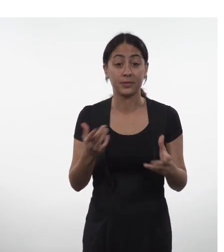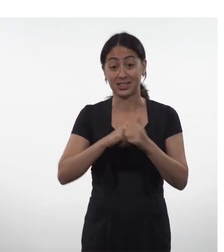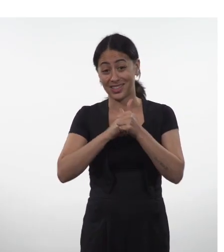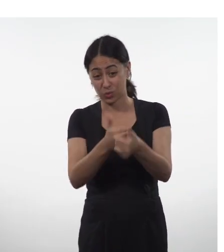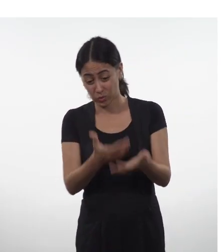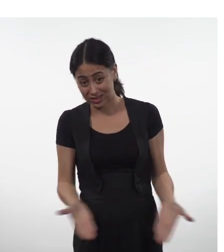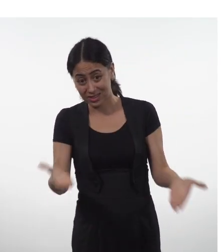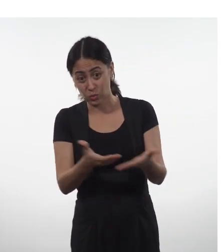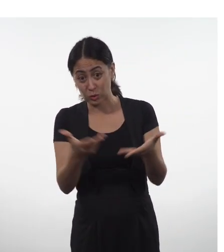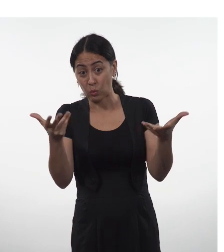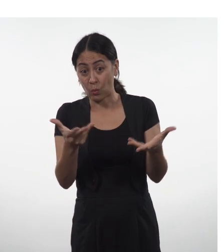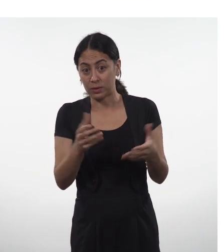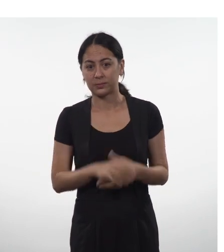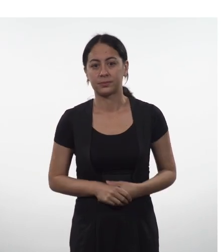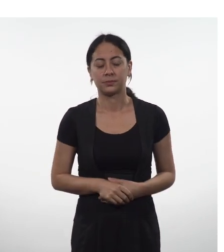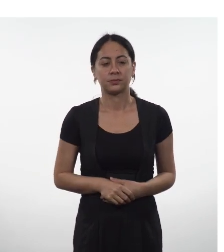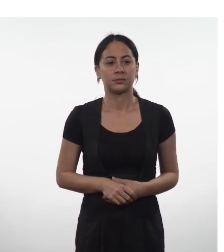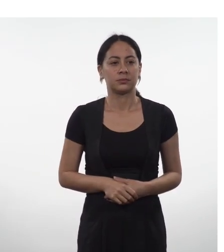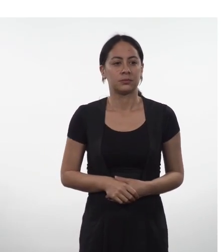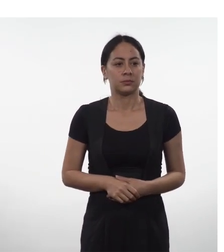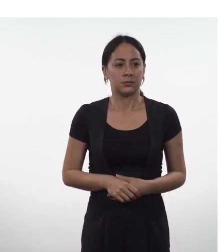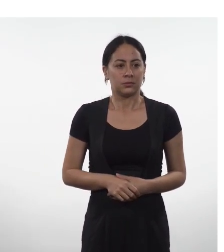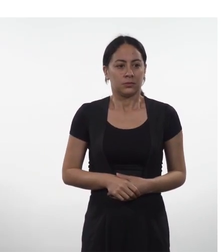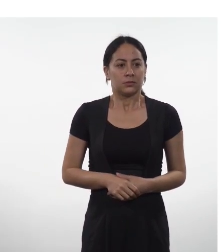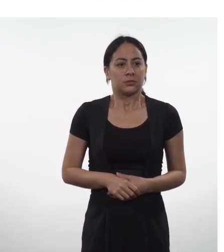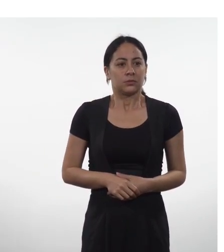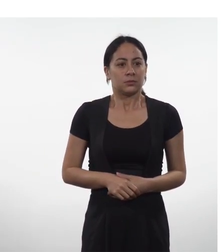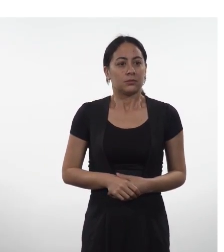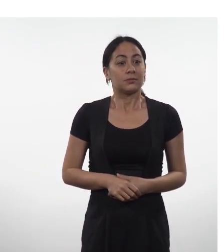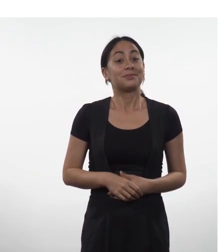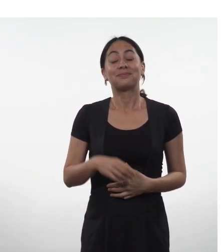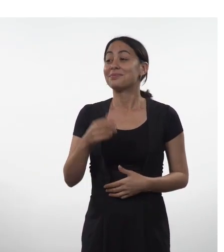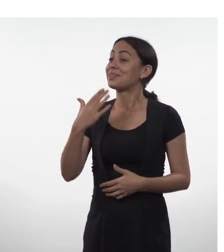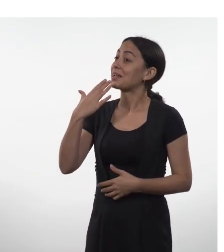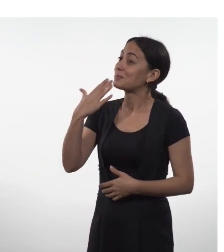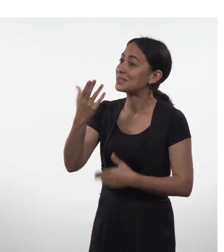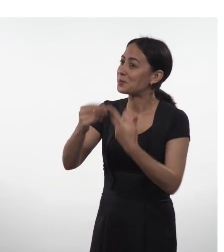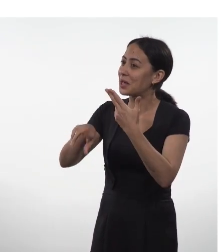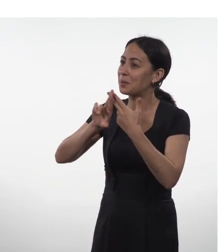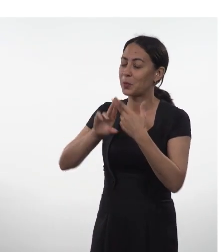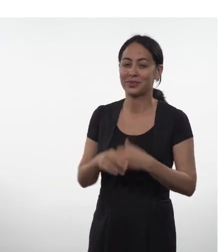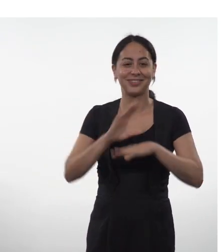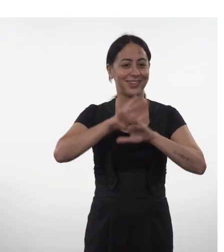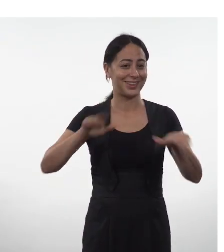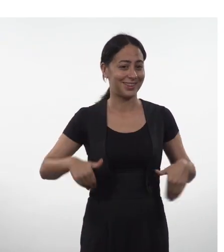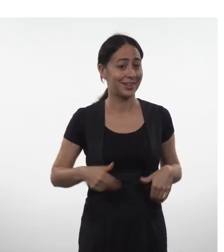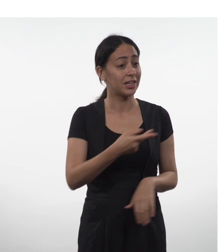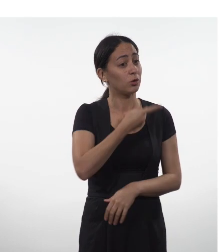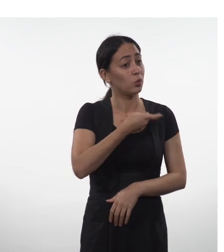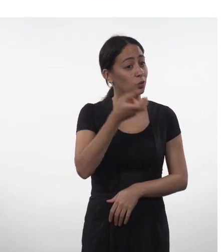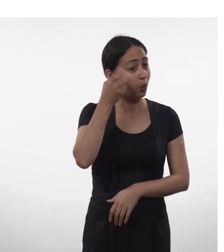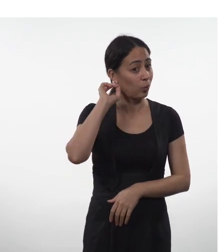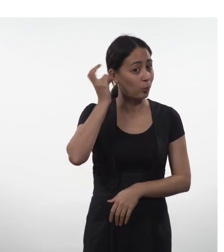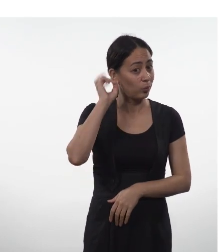profil de la personne sourde. Très bien. Merci pour cette réponse. Et enfin, docteur Montbourdin, j'aimerais que